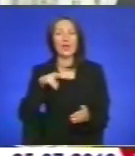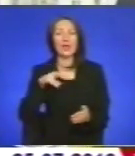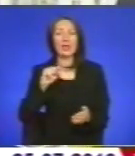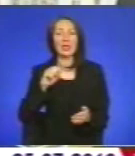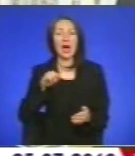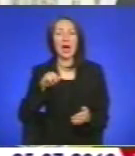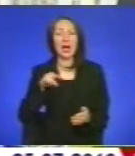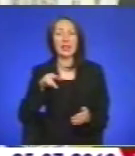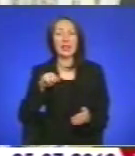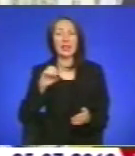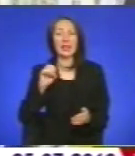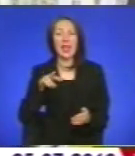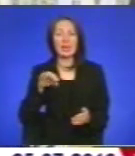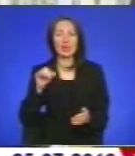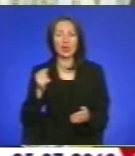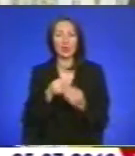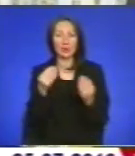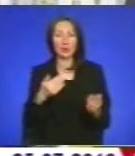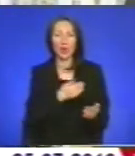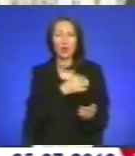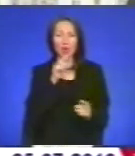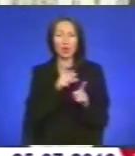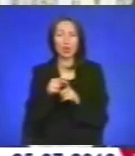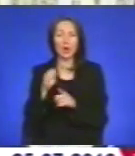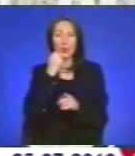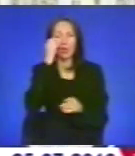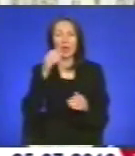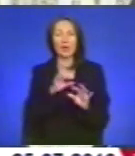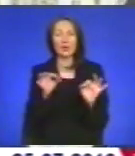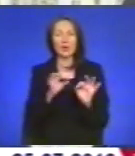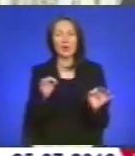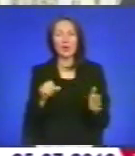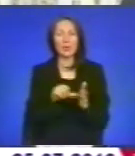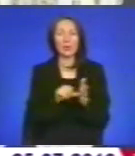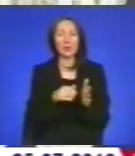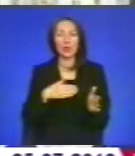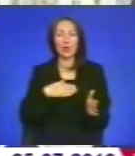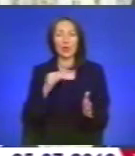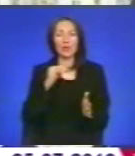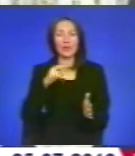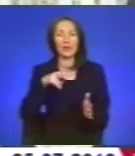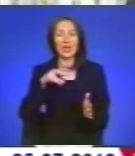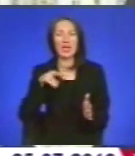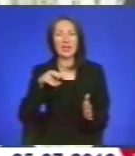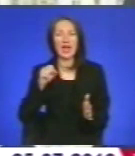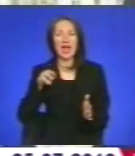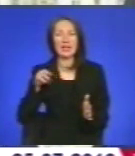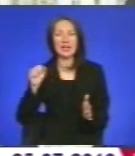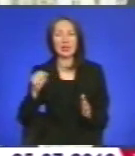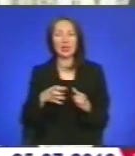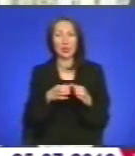подяки висловити представникам нашої філателістичної спілки і товариства «Меморіал», які організували цю виставку,